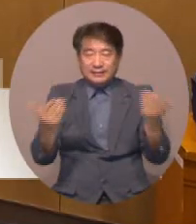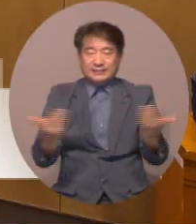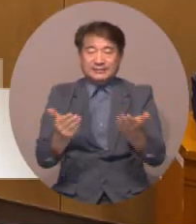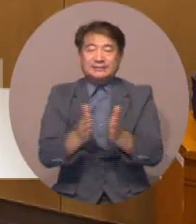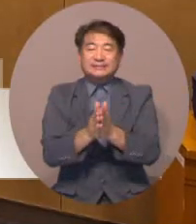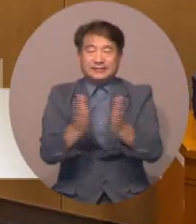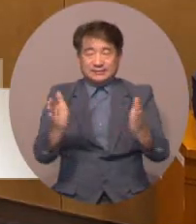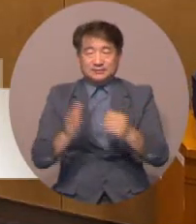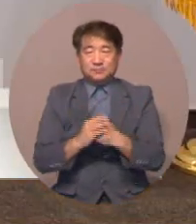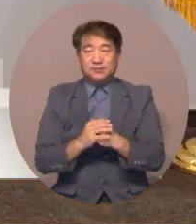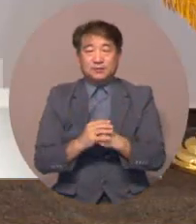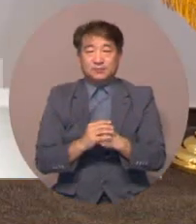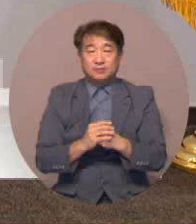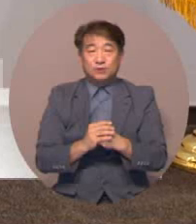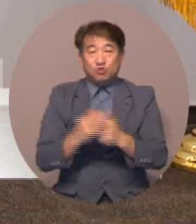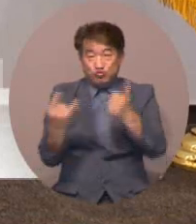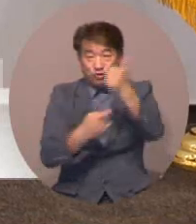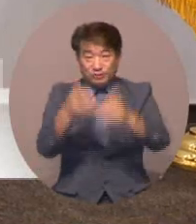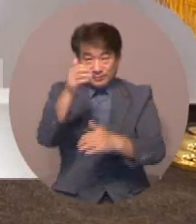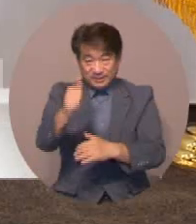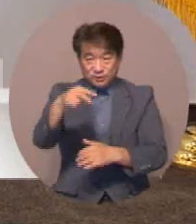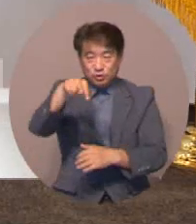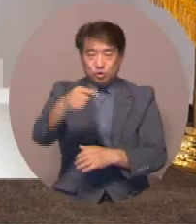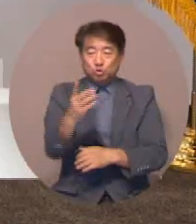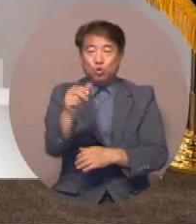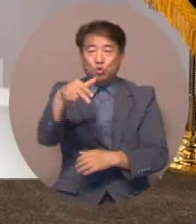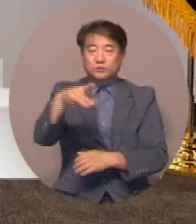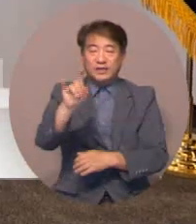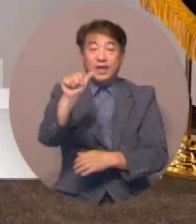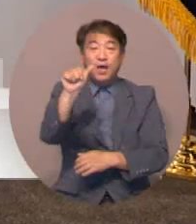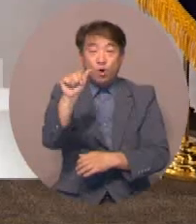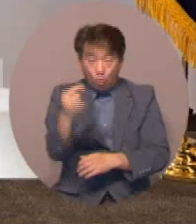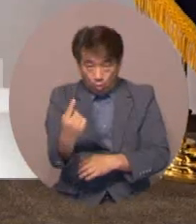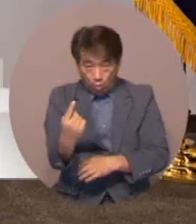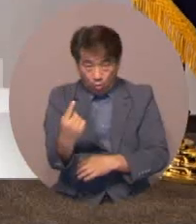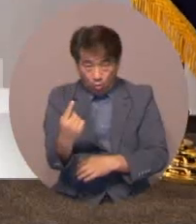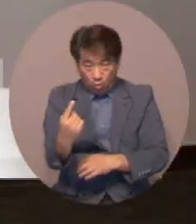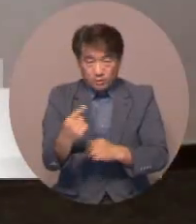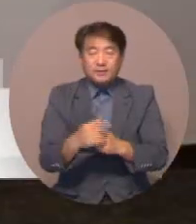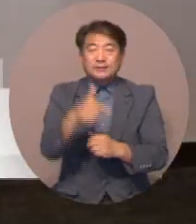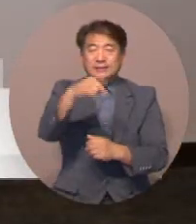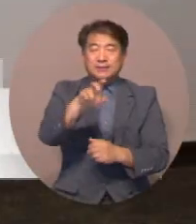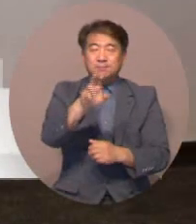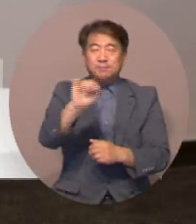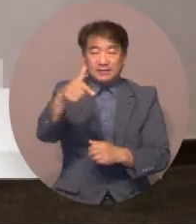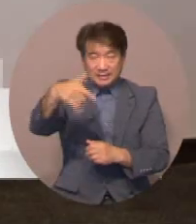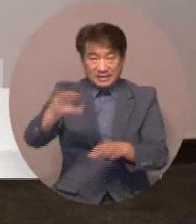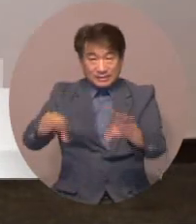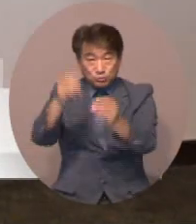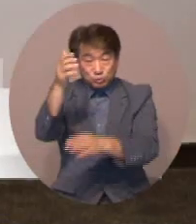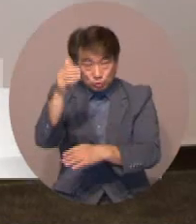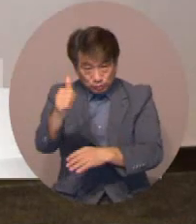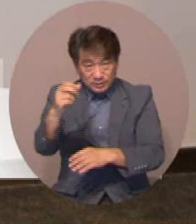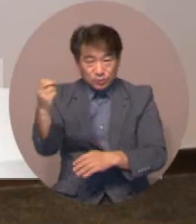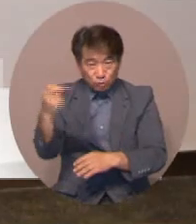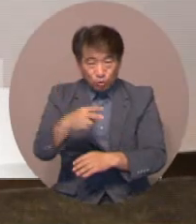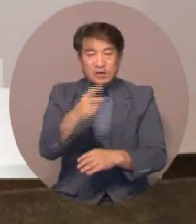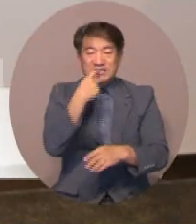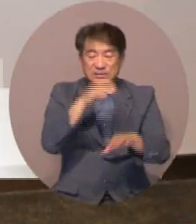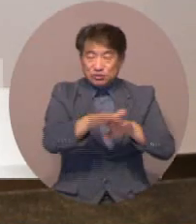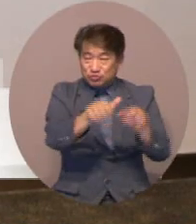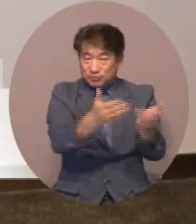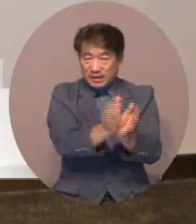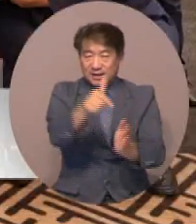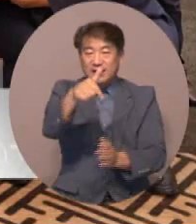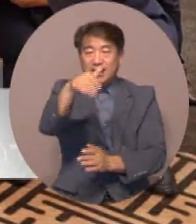업무를 시작했습니다 위원장에는 송재호 전 국회의원이 위촉됐고 김민기 국회 사무총장을 비롯해 민주당